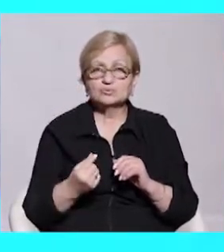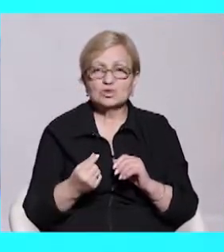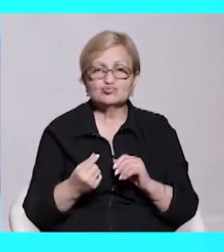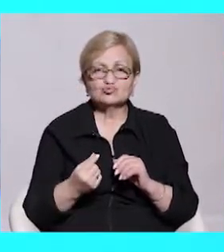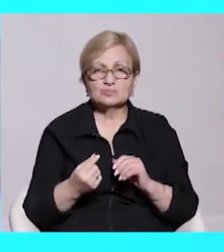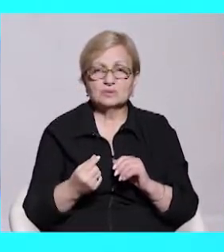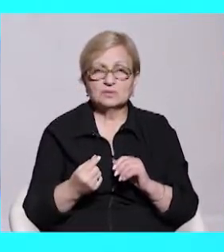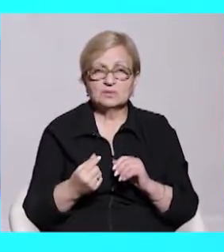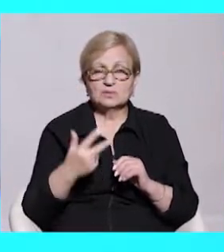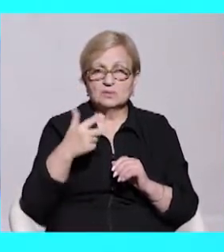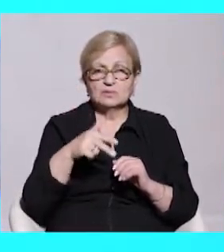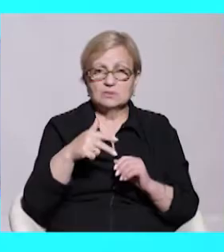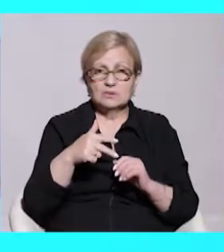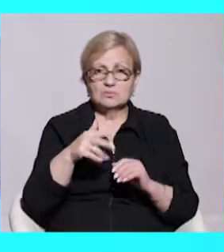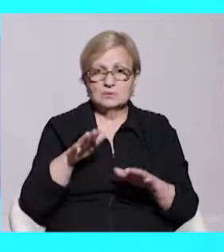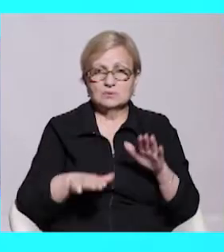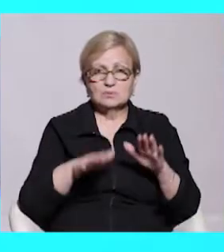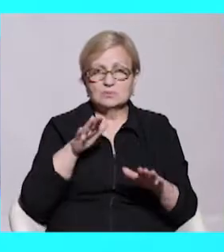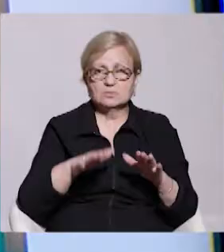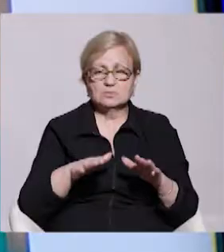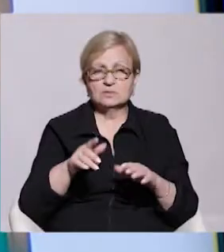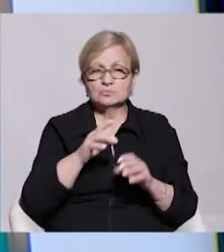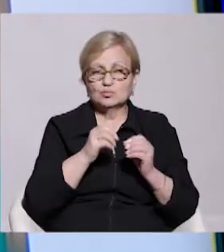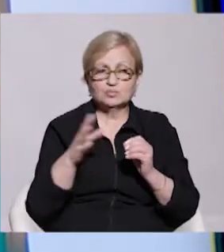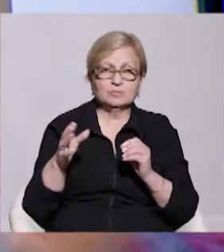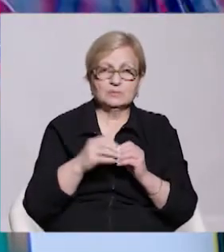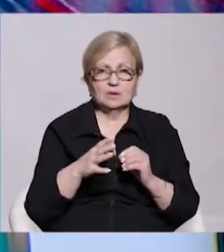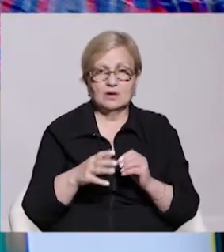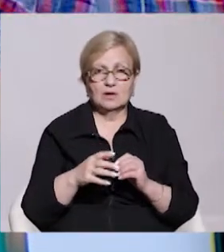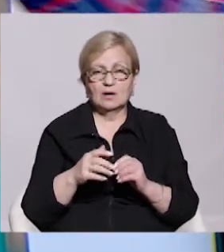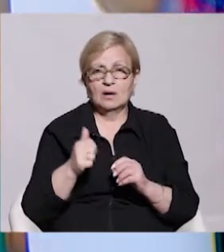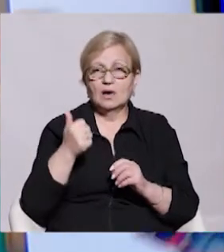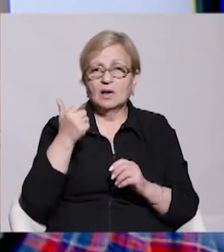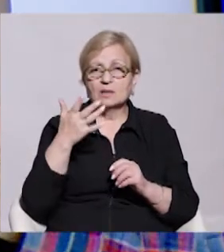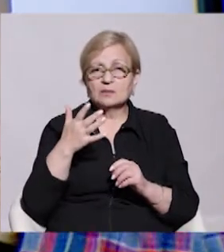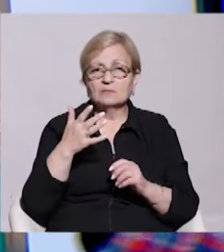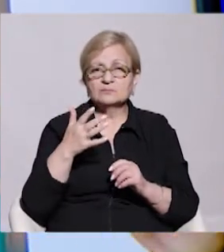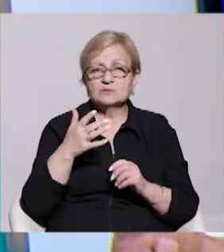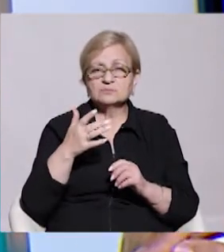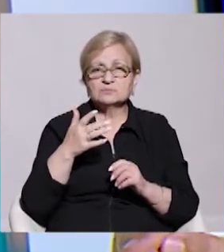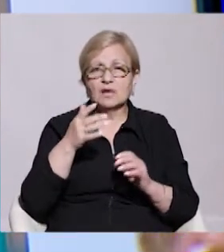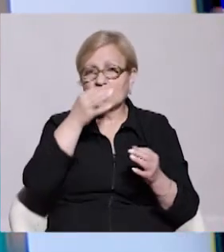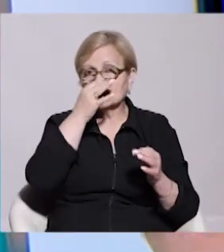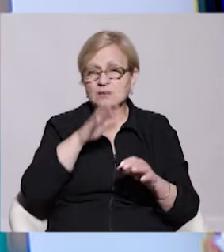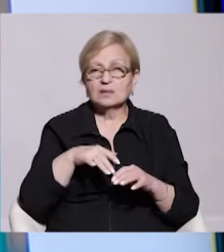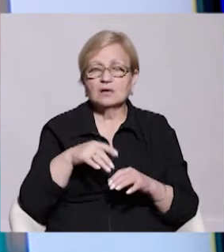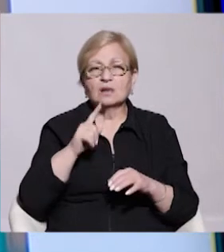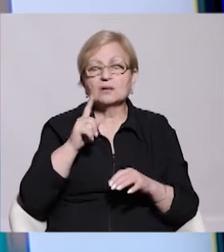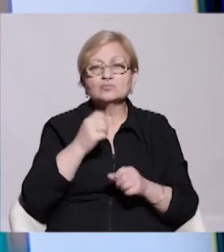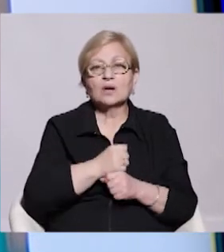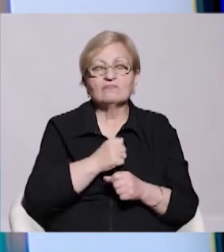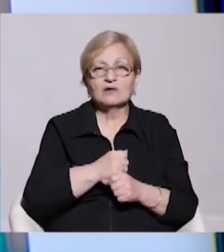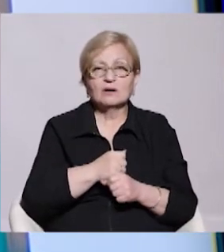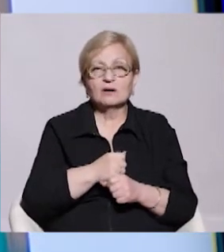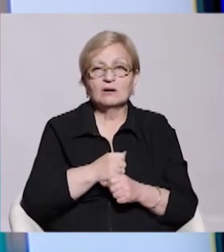დღეში 30 კილოგრამი ჭირდება, ხო? 15 და 15. რამდენი დარჩა აგერ გავიგებ? მერე რა უნდა